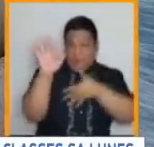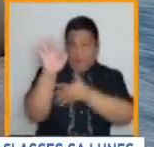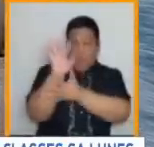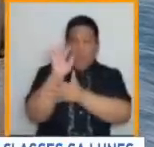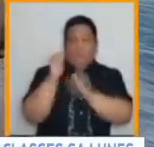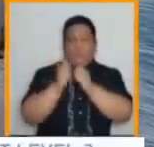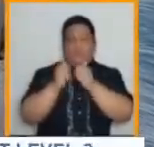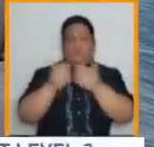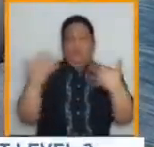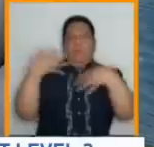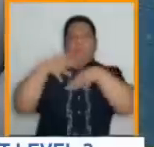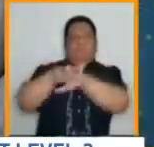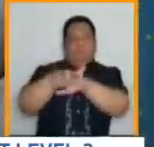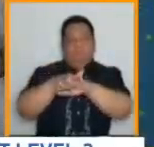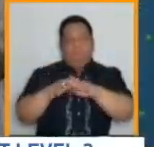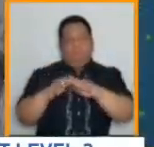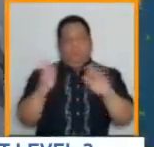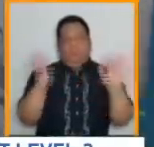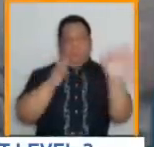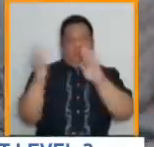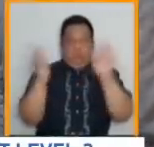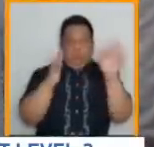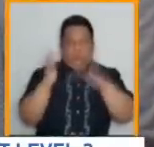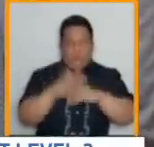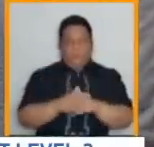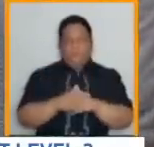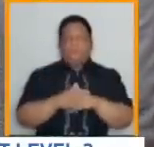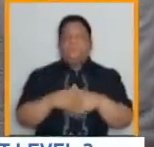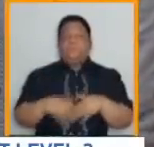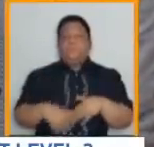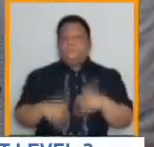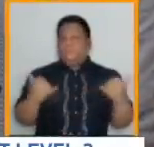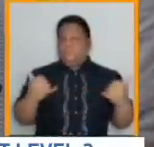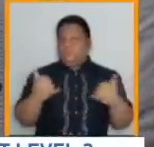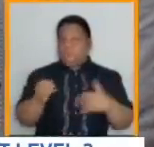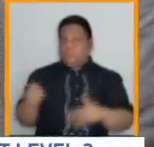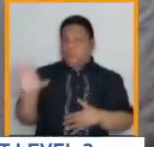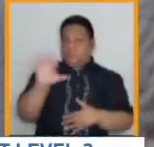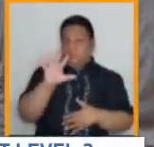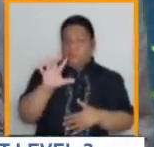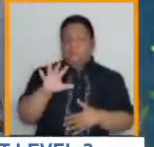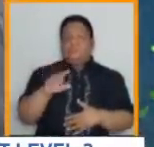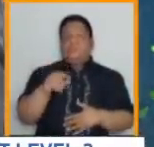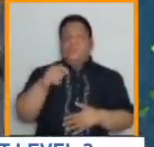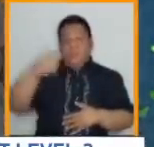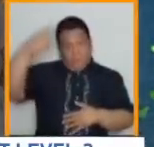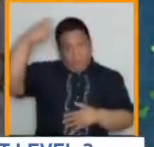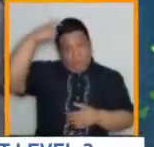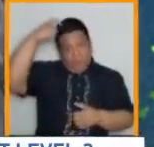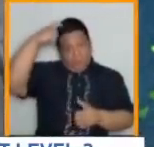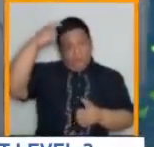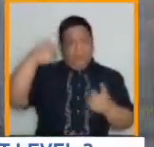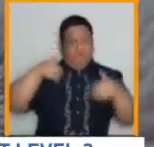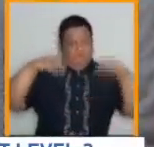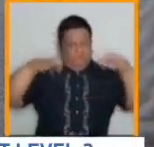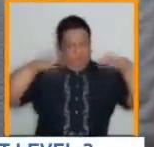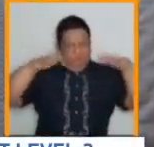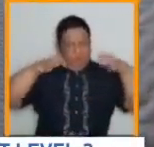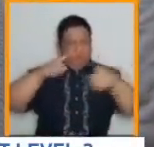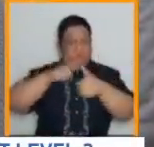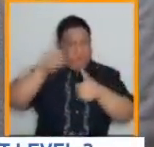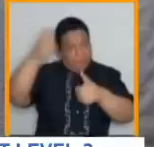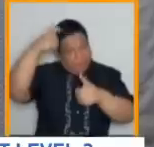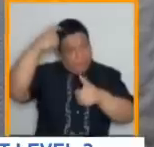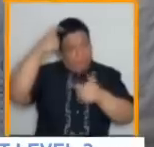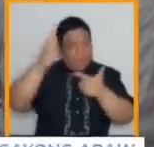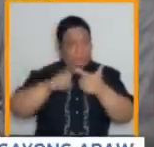umaga, maging ganda sa mga pag-ulan, ang mga taga Batanes, makikita nyo may malalakas na ulan dyan, dyan sa probinsya ng Palawan, ilang bahagi ng